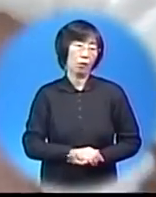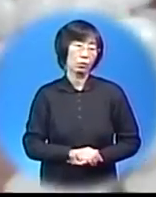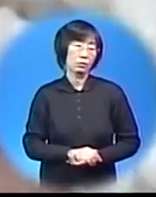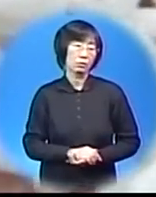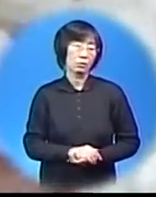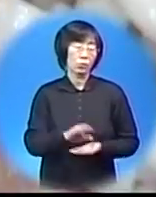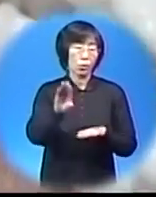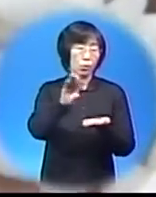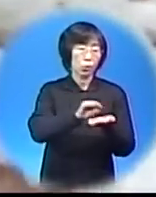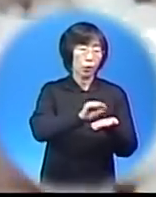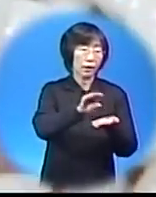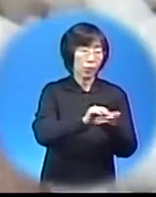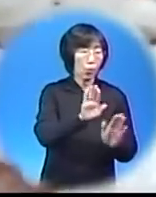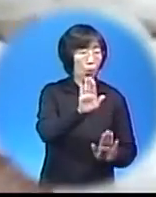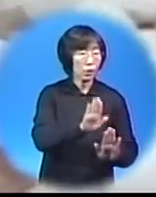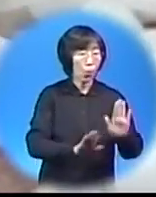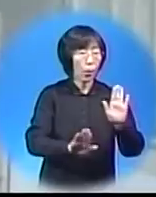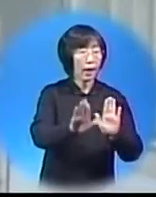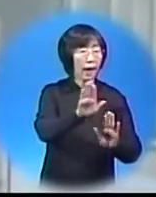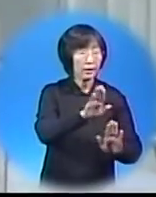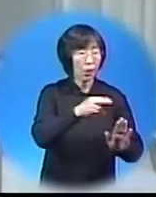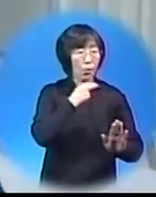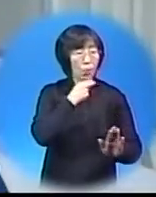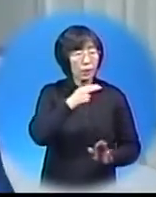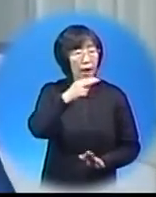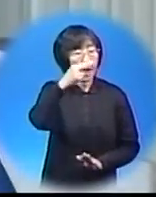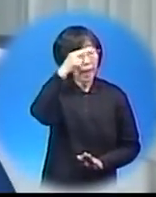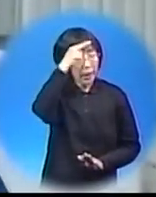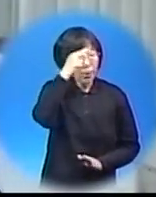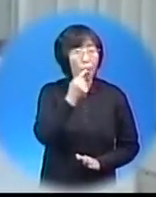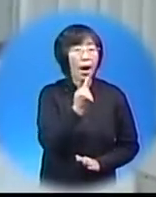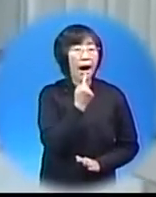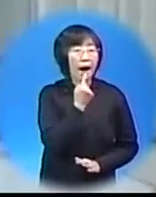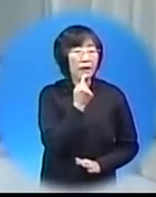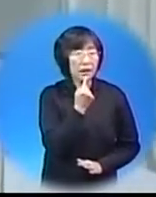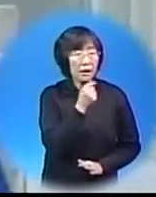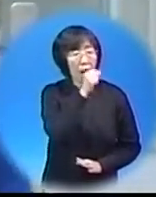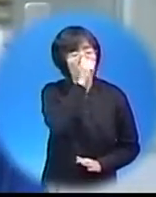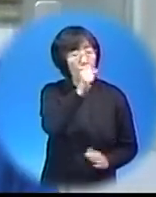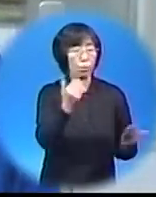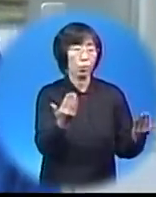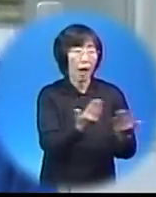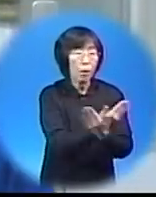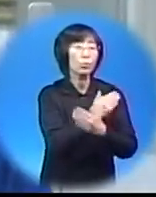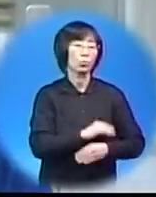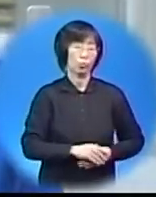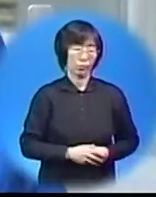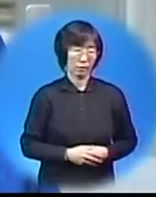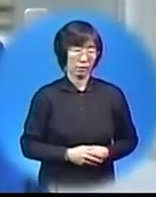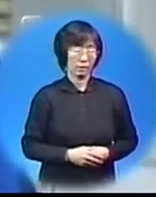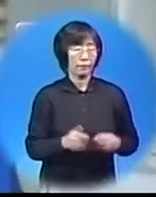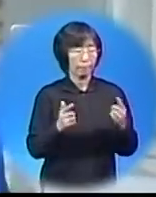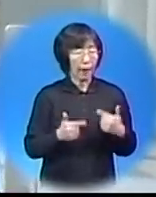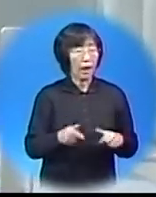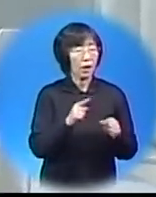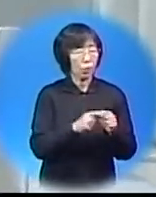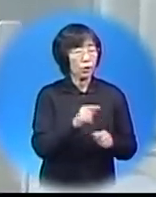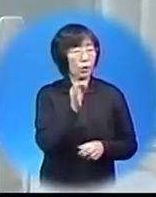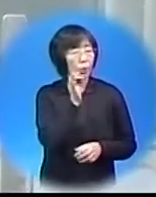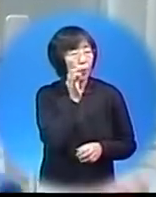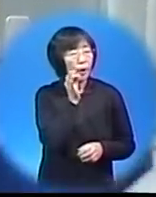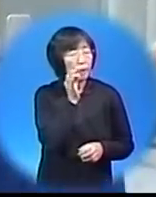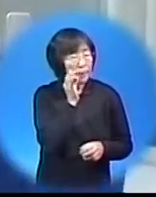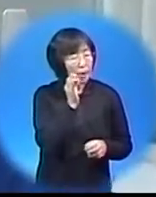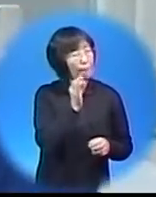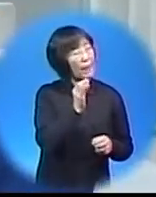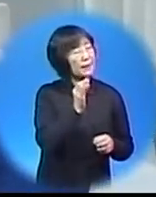お酒の味の良し悪しを決めるんですけども、まあ、それは毎年お米っていうものは質が違いますので、その